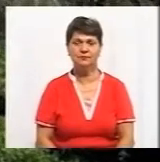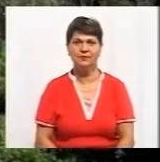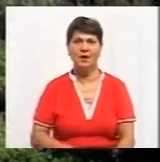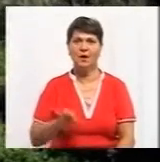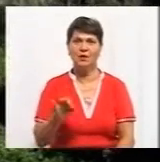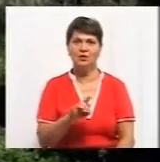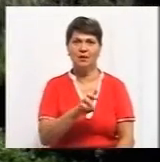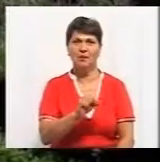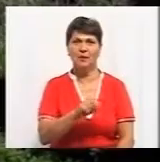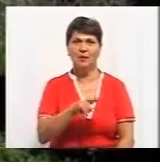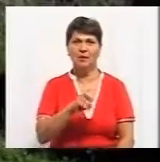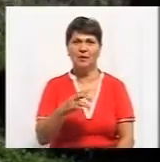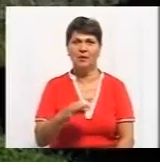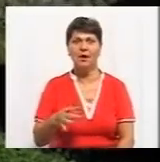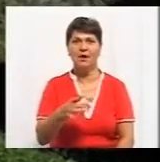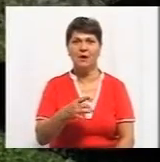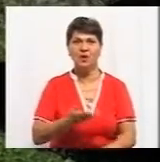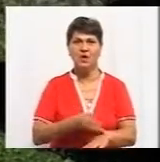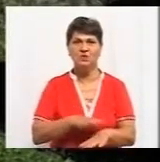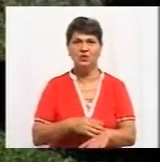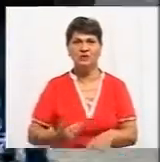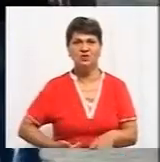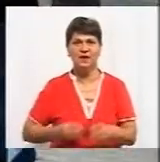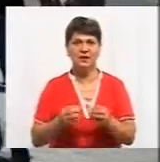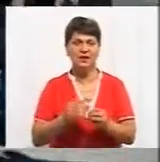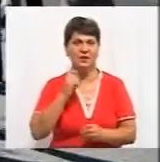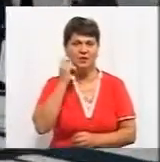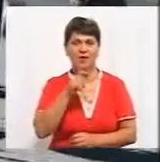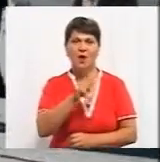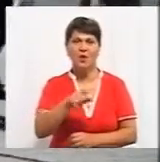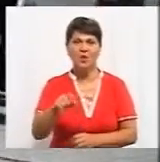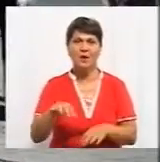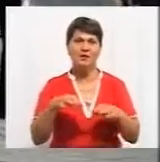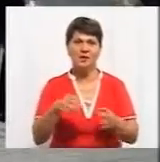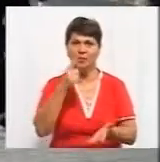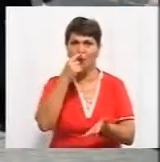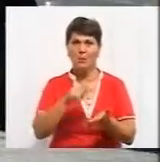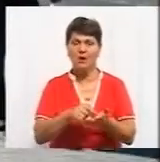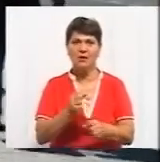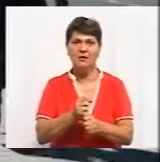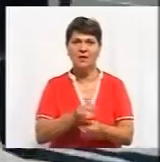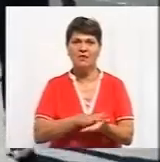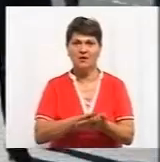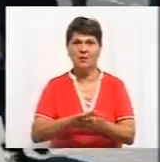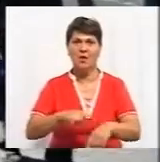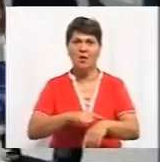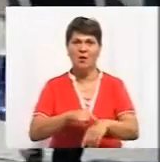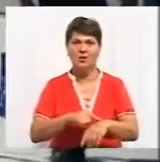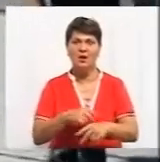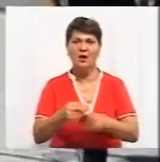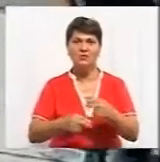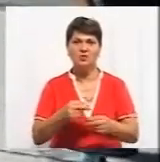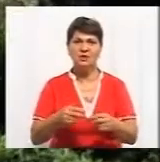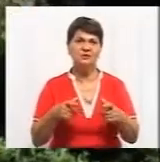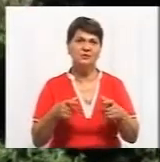Руслан Балабей у мікрорайоні Тяжилів живе 10 років. Каже, аби громадським транспортом дістатись до роботи, витрачає годину. Додає, через